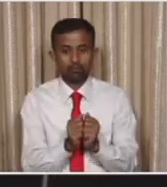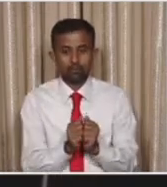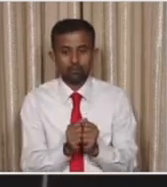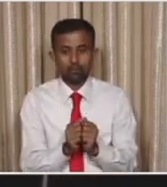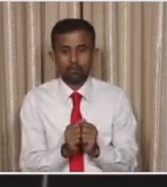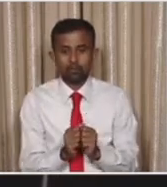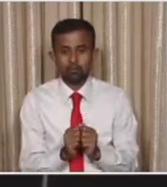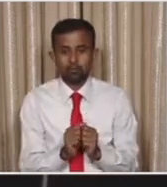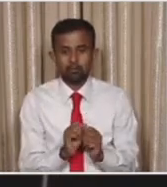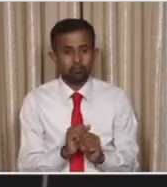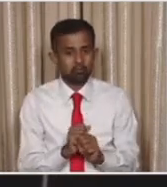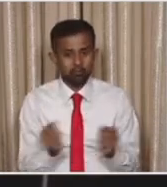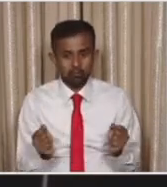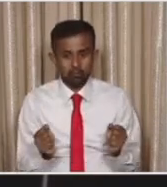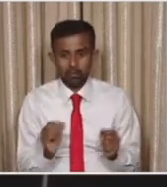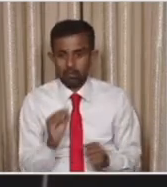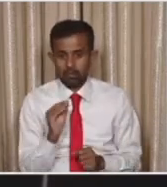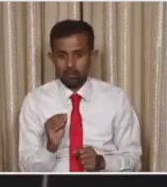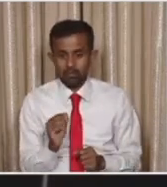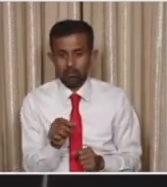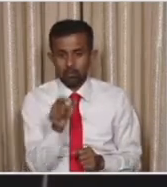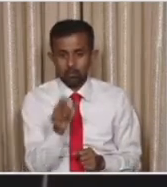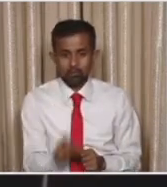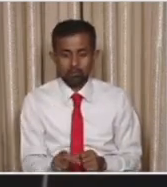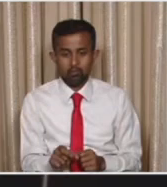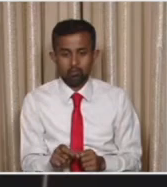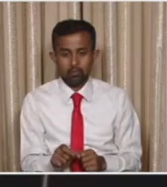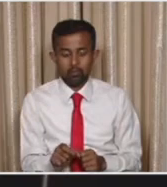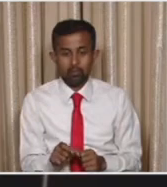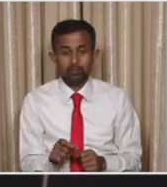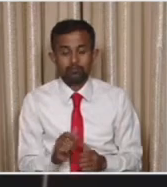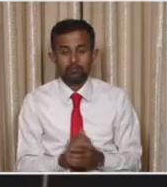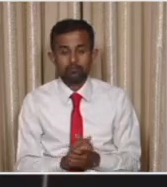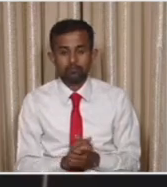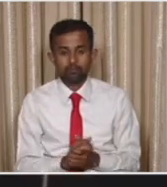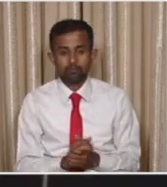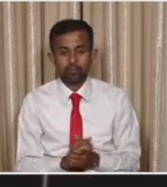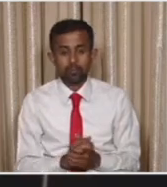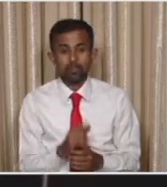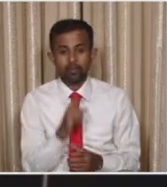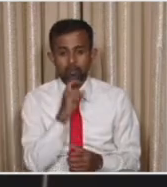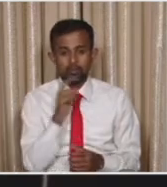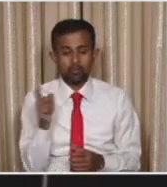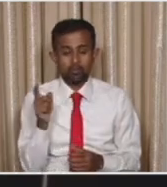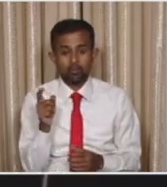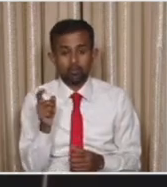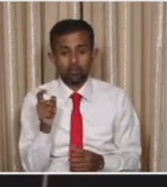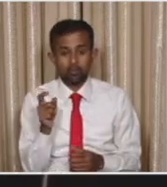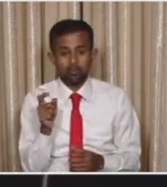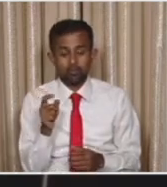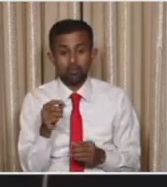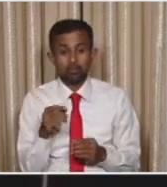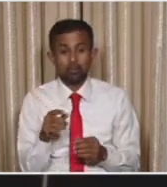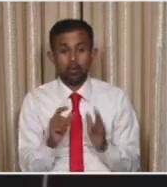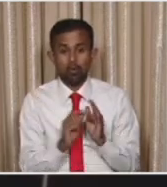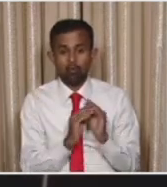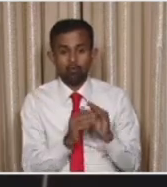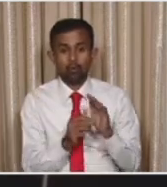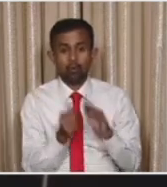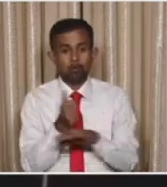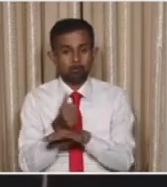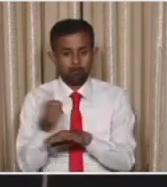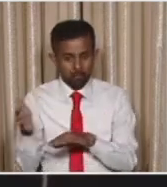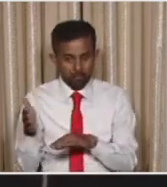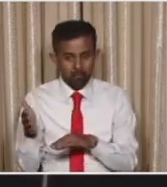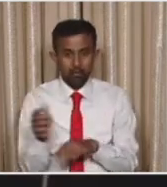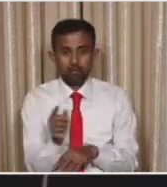නොකර හැරීම සිදු කරන්නේ නම් තැනැත්තෙකු අවස්ථාව ලෝචිතව පරිදි අධිකරණයට විනිශ්චයාධාරයට හෝ ආයතනයකට